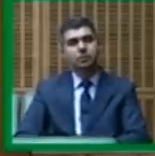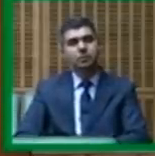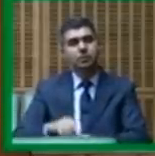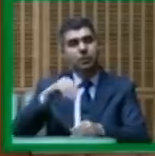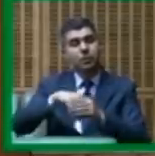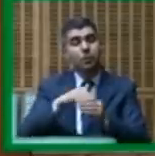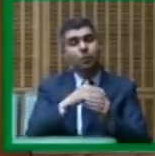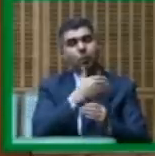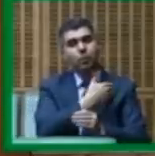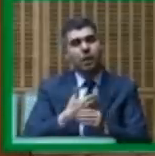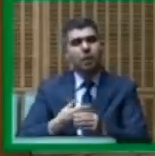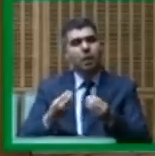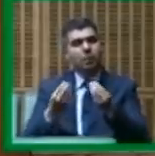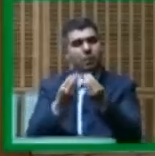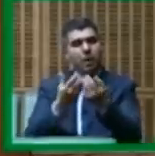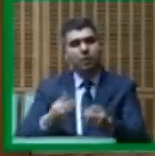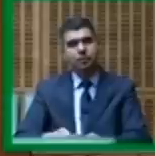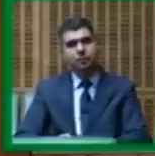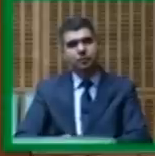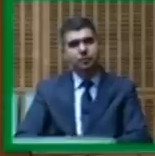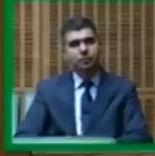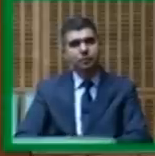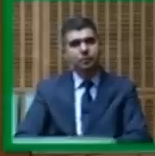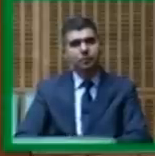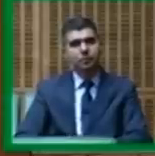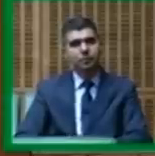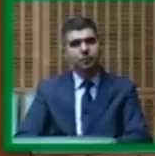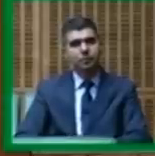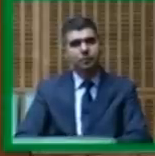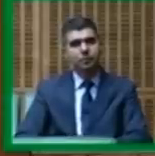المستشارين، الأخوات المستشارات المحترمين المحترمات،